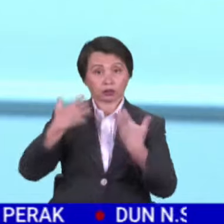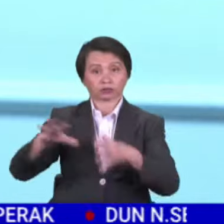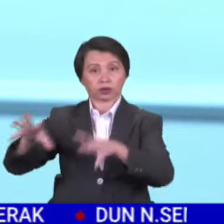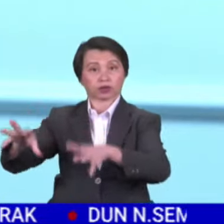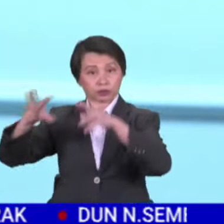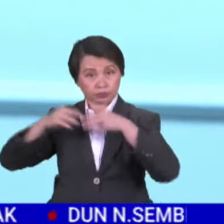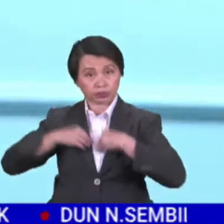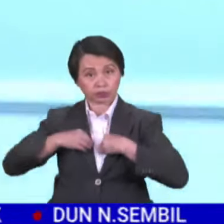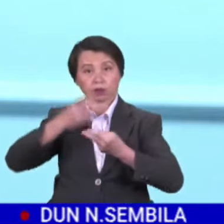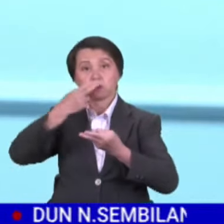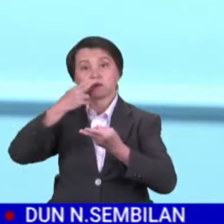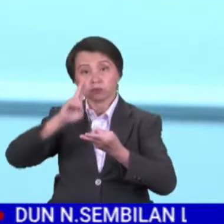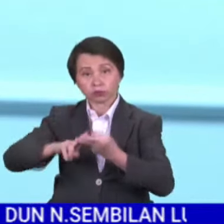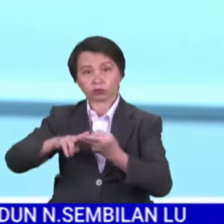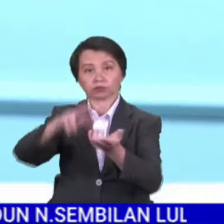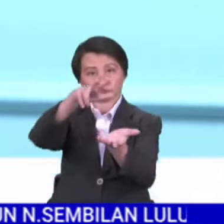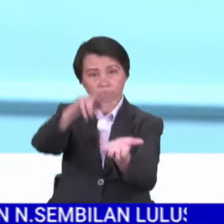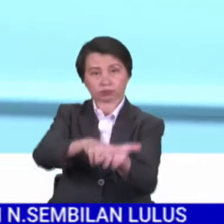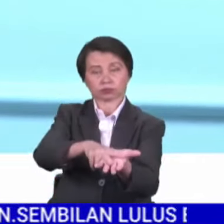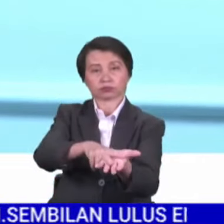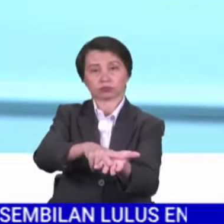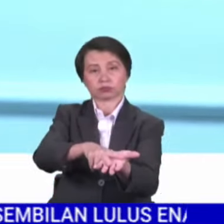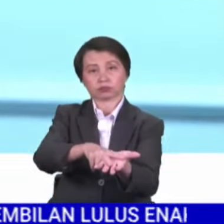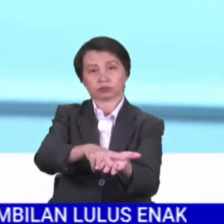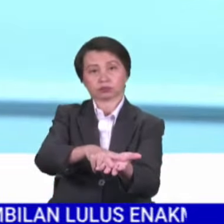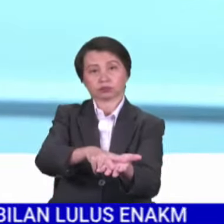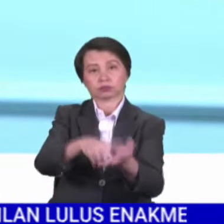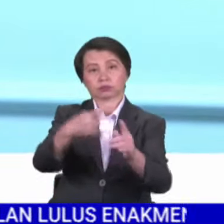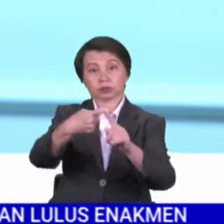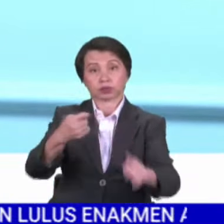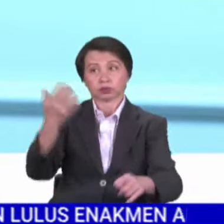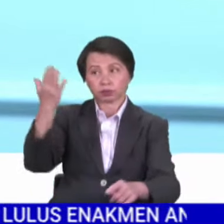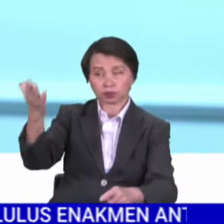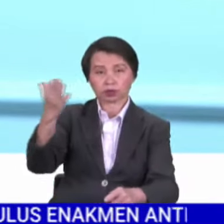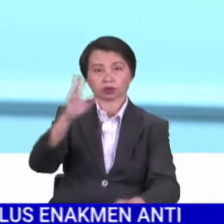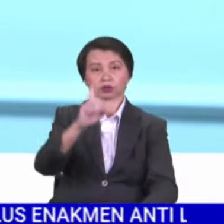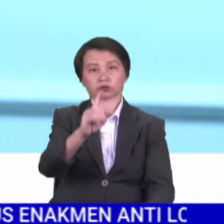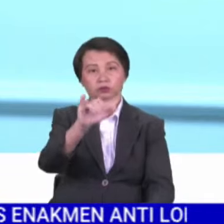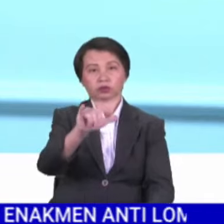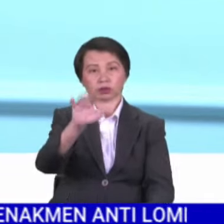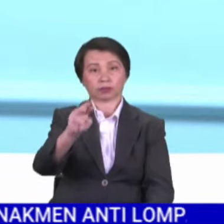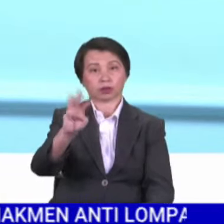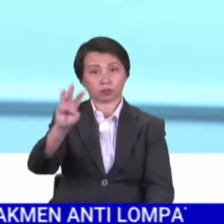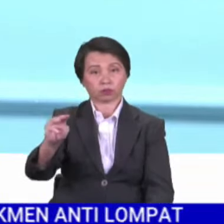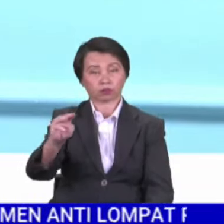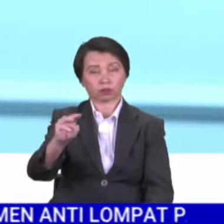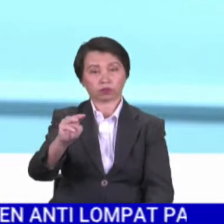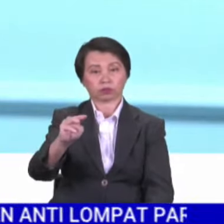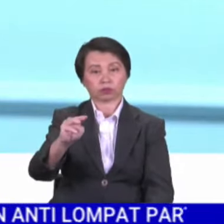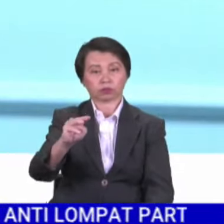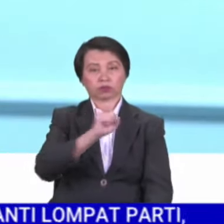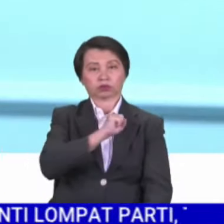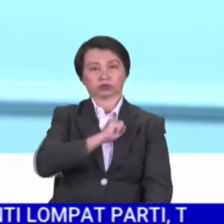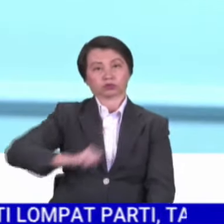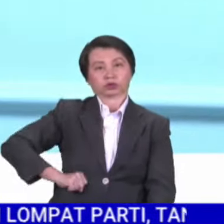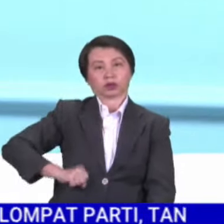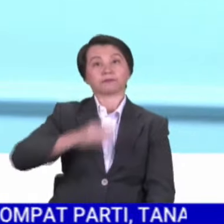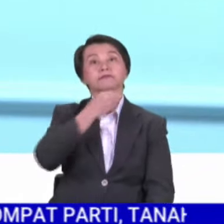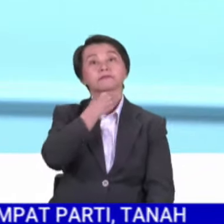menerima warkah pengisytiharan daripada Duli Yang Maha Mulia Paduka Sri Sultan